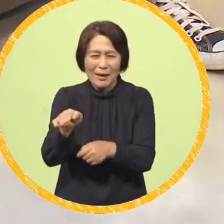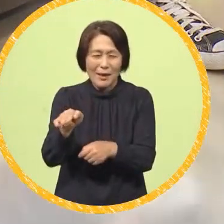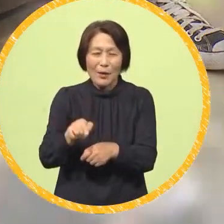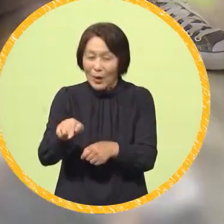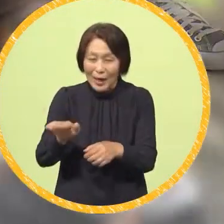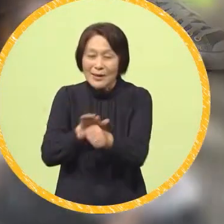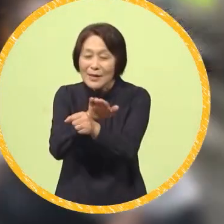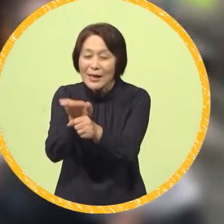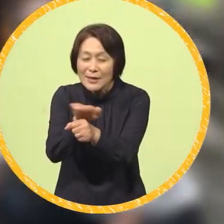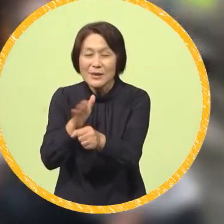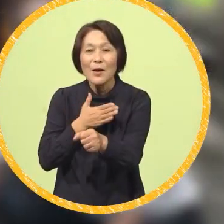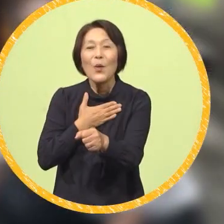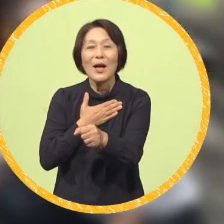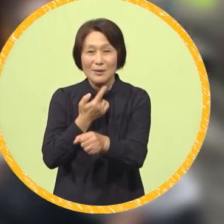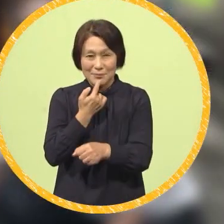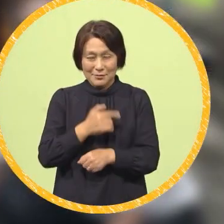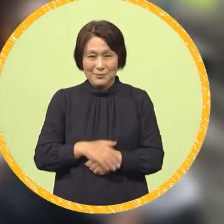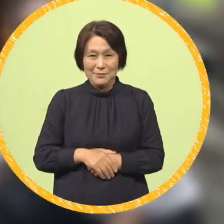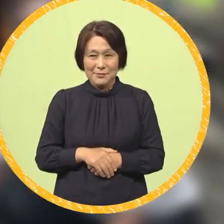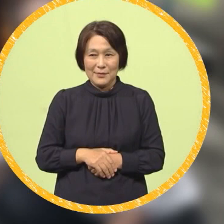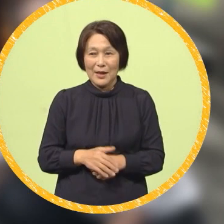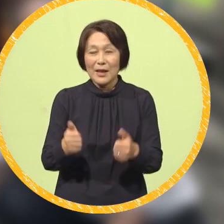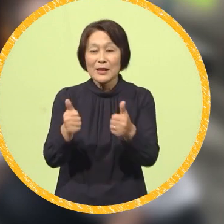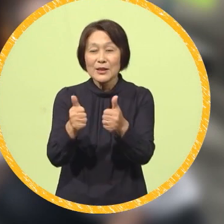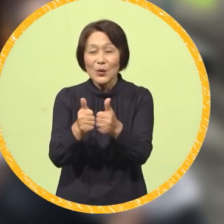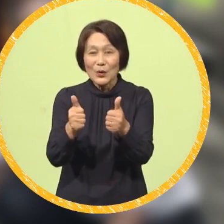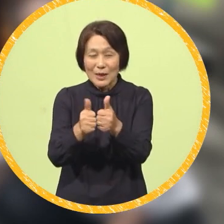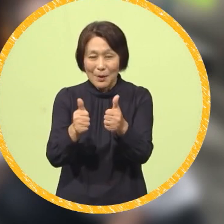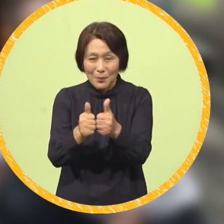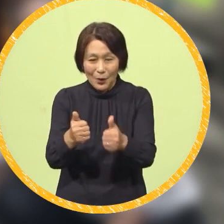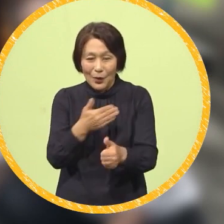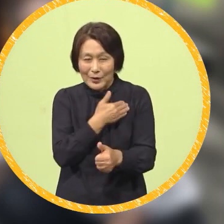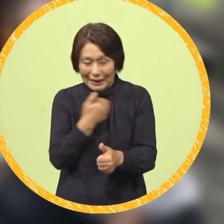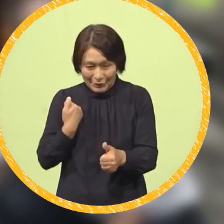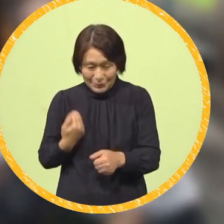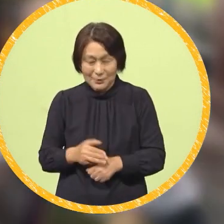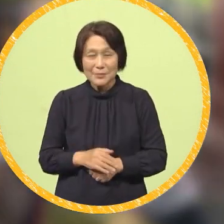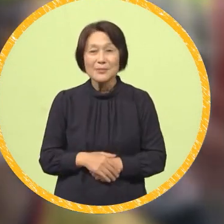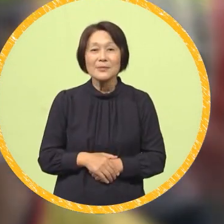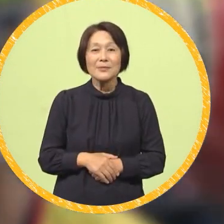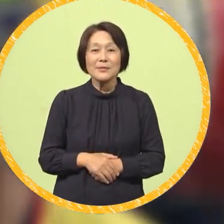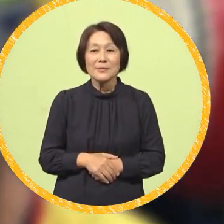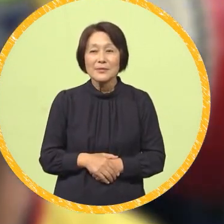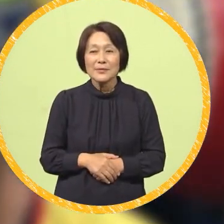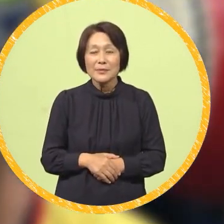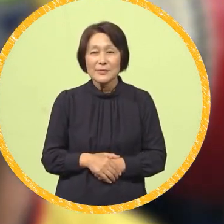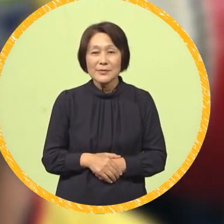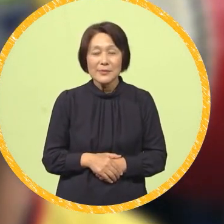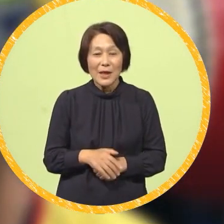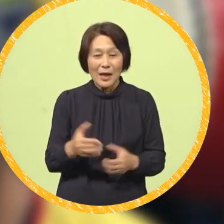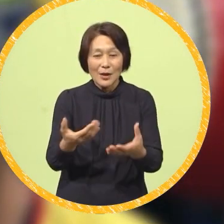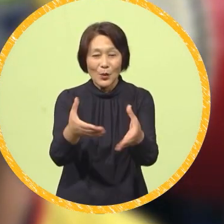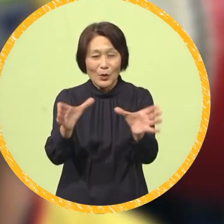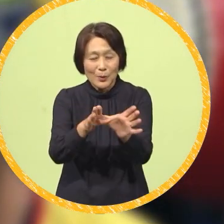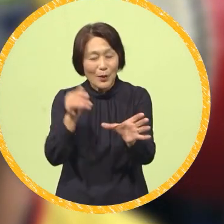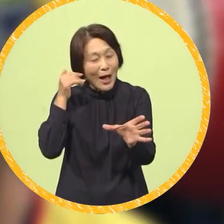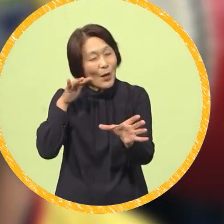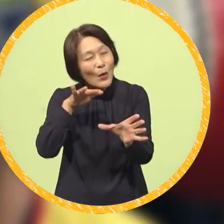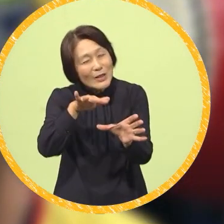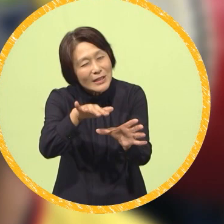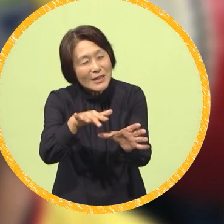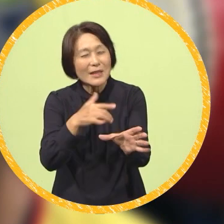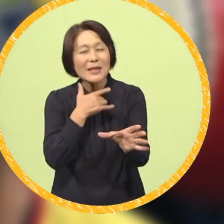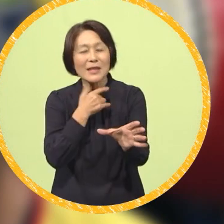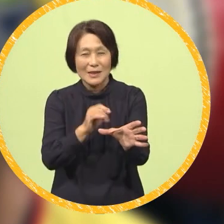が分かるというか、 相談事とかここに来て話すという感じですか？ そうです。 恋しくなるよね。そう、仲間というか、